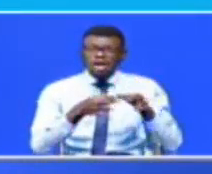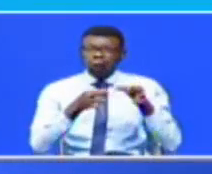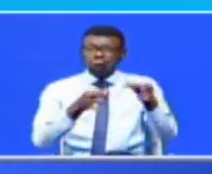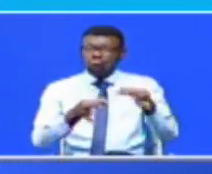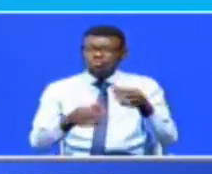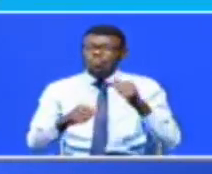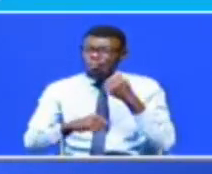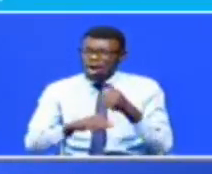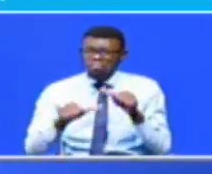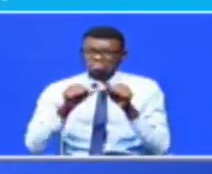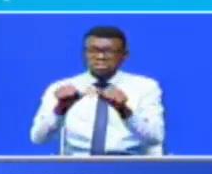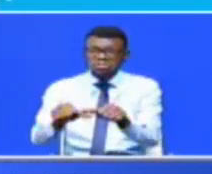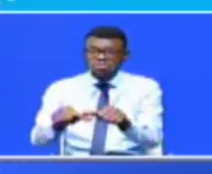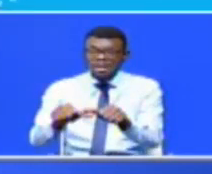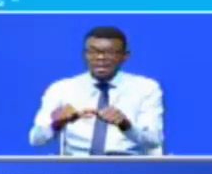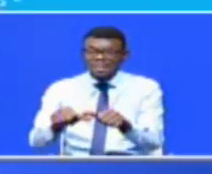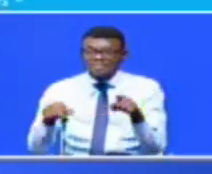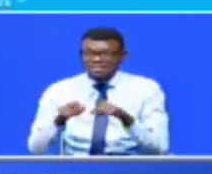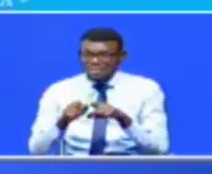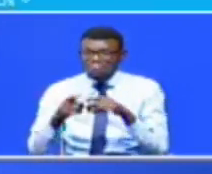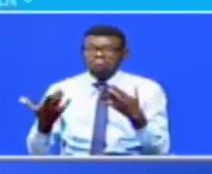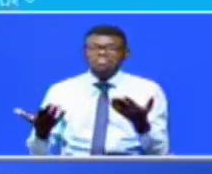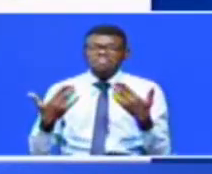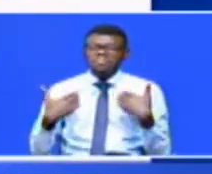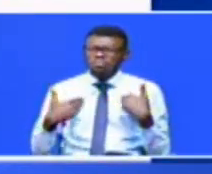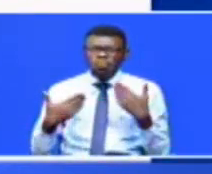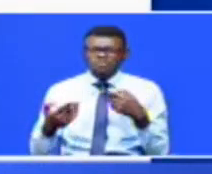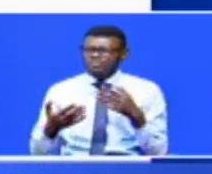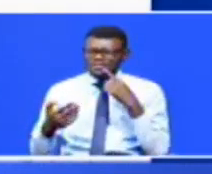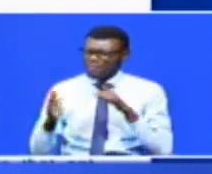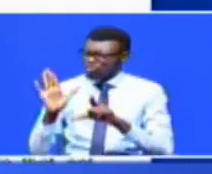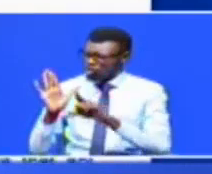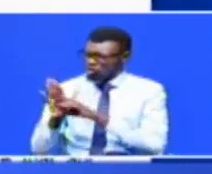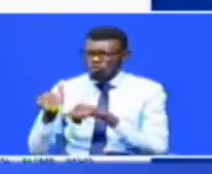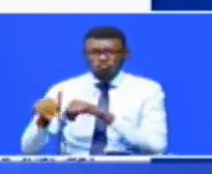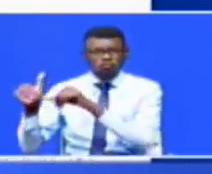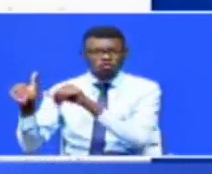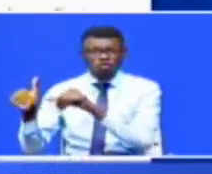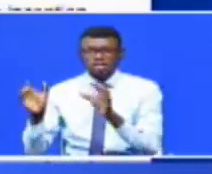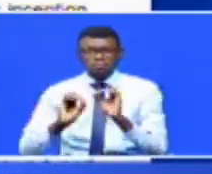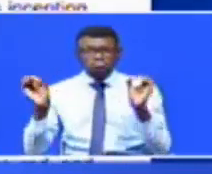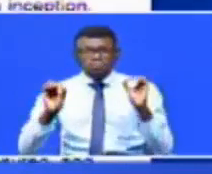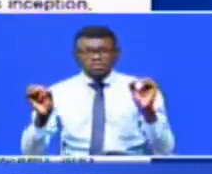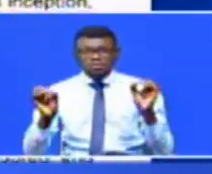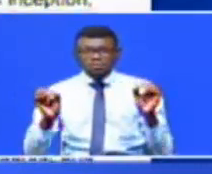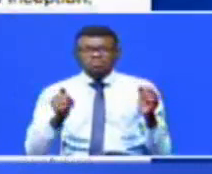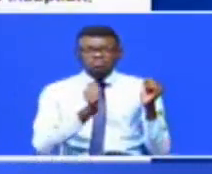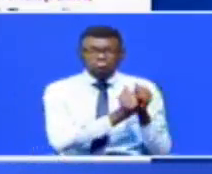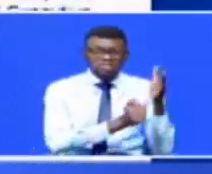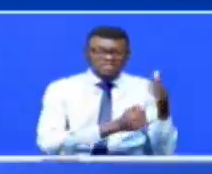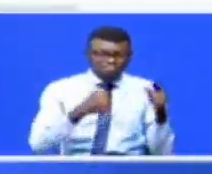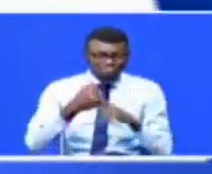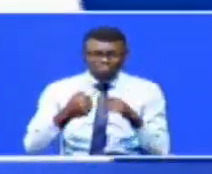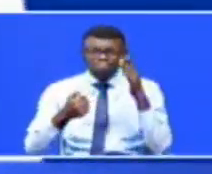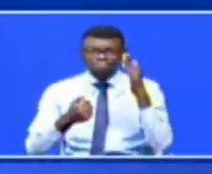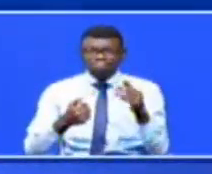mwongozo wao wa uajiri wa umma na halmashauri unaopinga vipindi vitatu. Katika barua iliyoandikwa tarehe 10 mwezi wa 6 mwaka